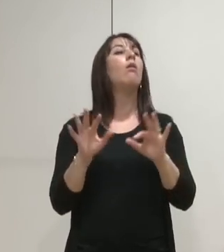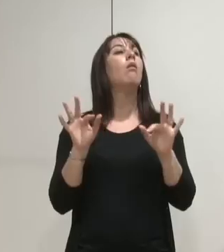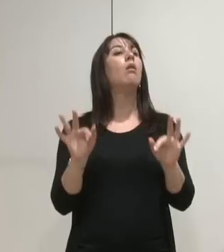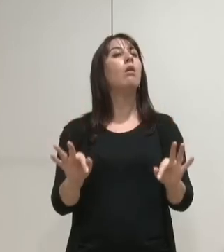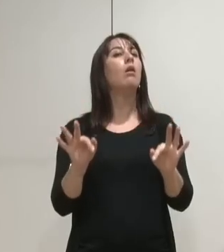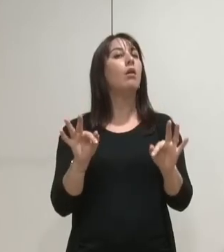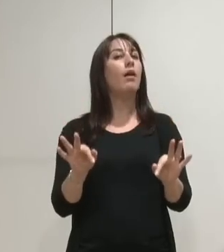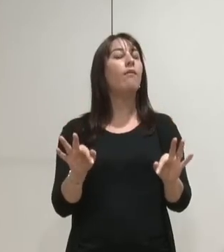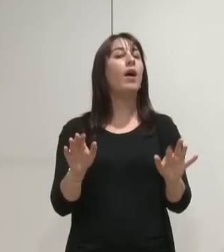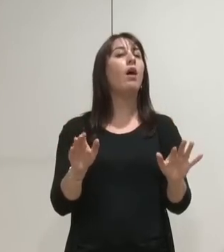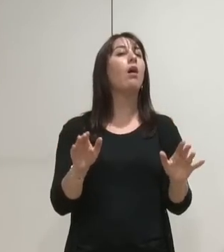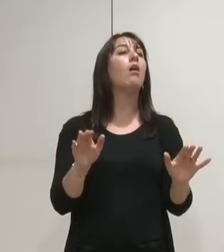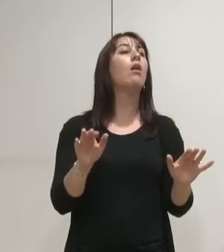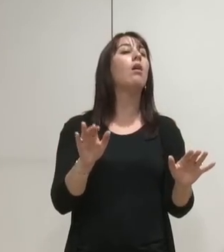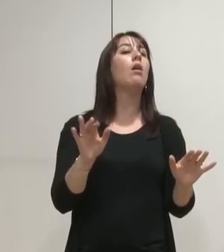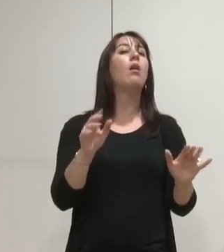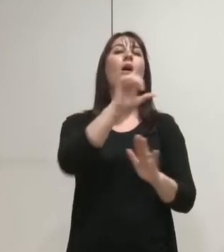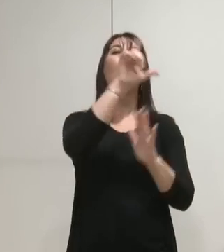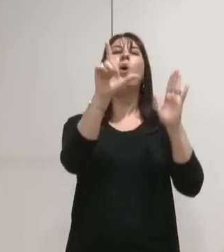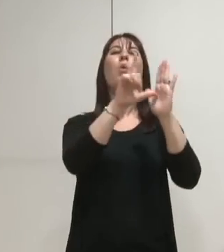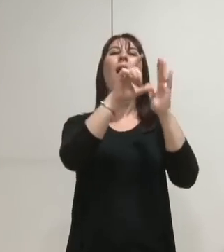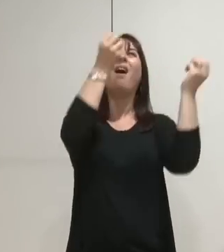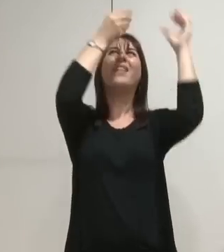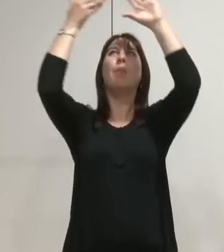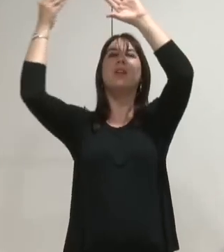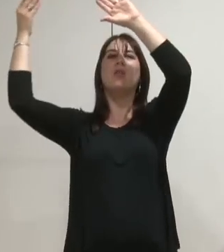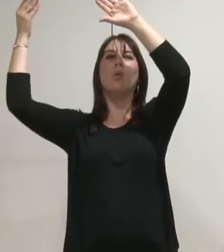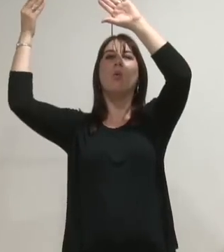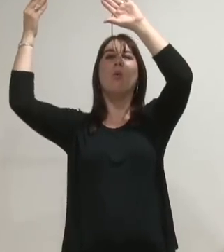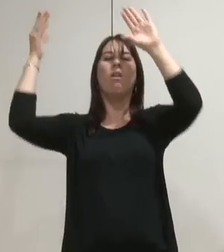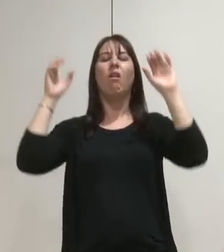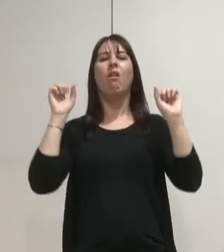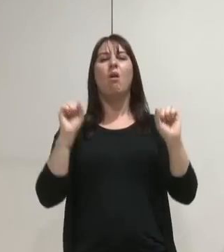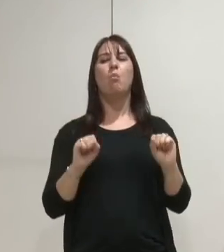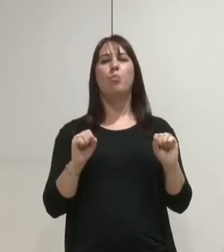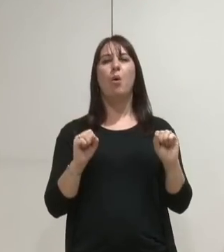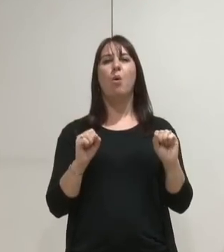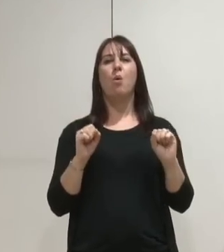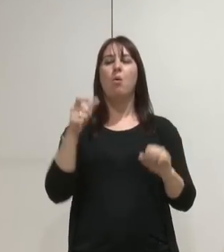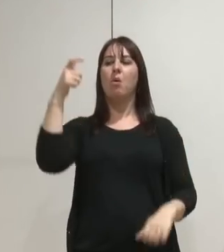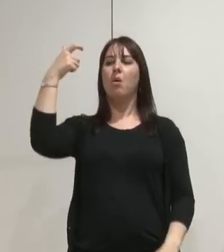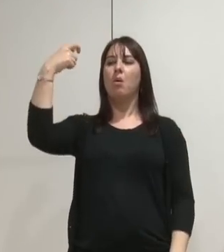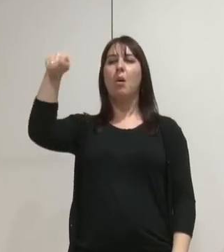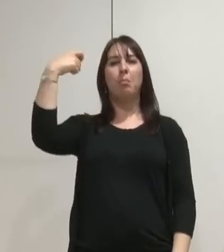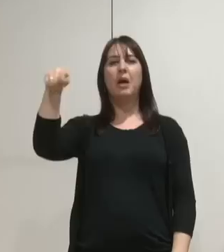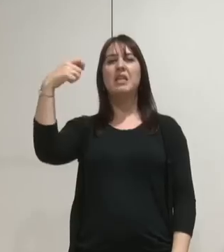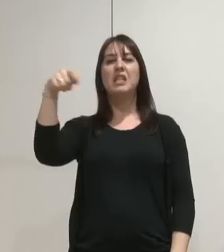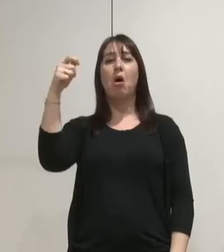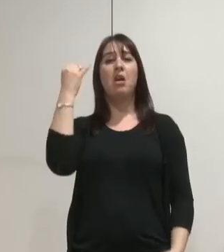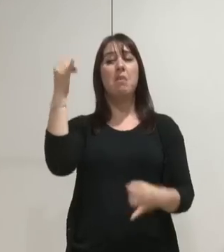le le l'interprétation de la loi pourrait même amener le président à voter